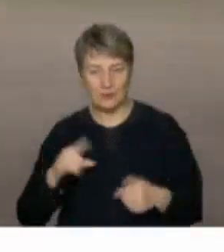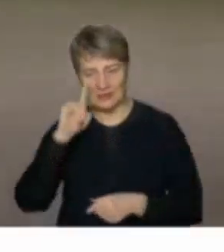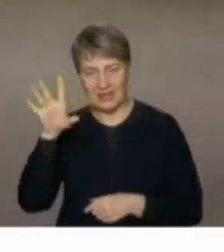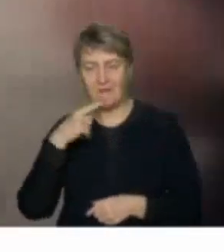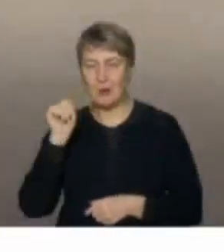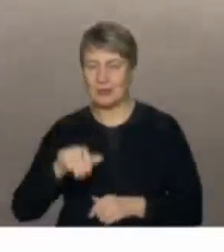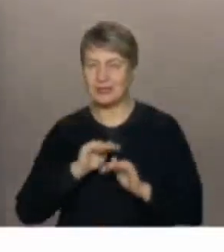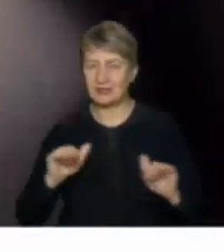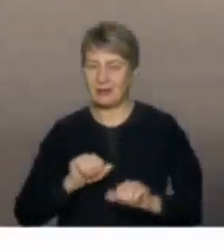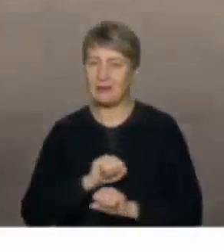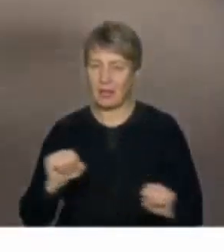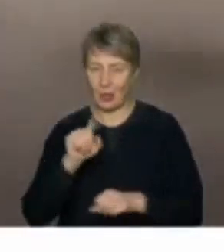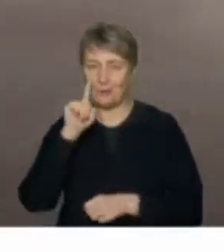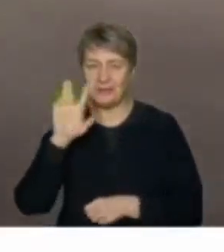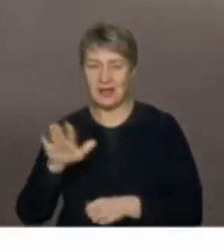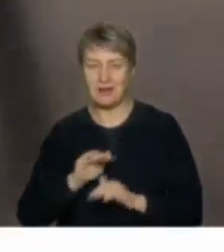Героям слава!